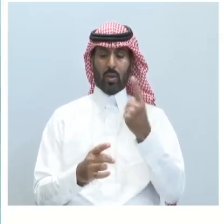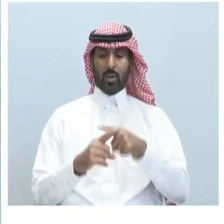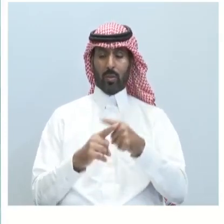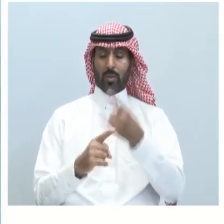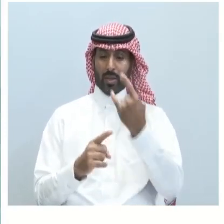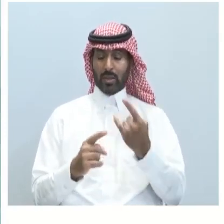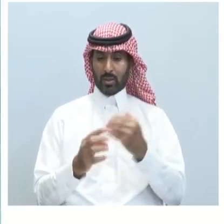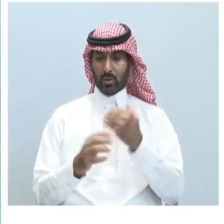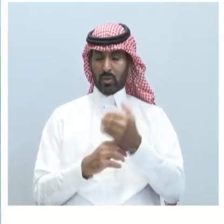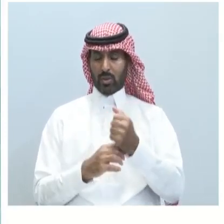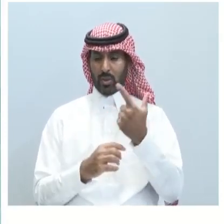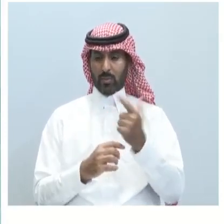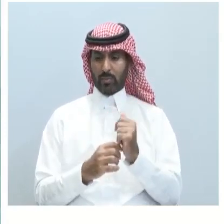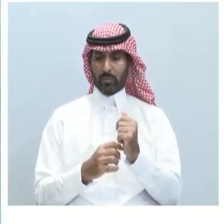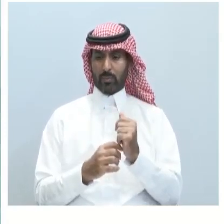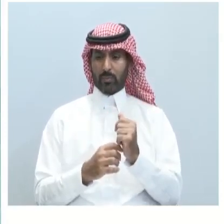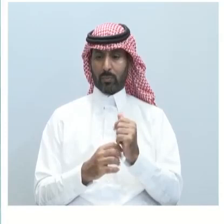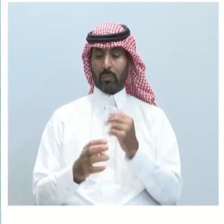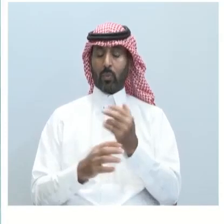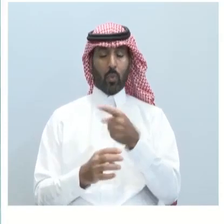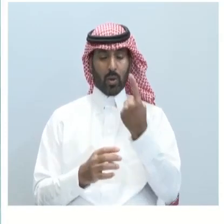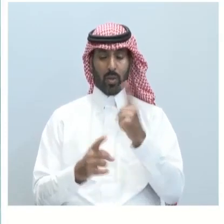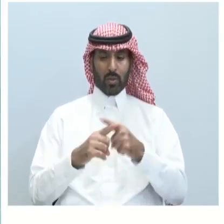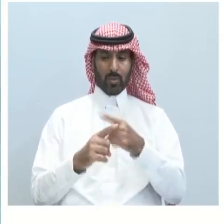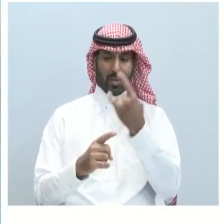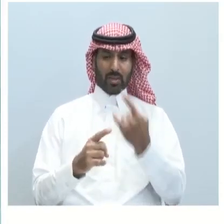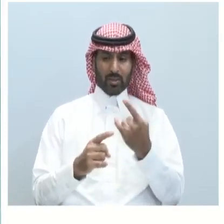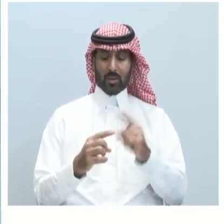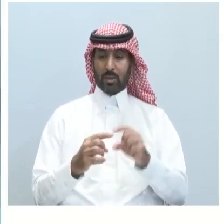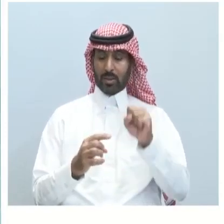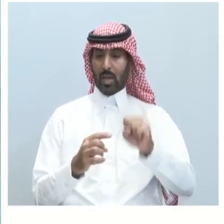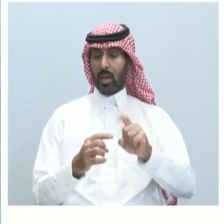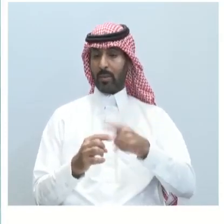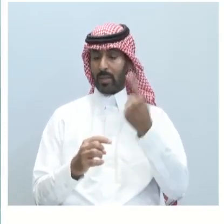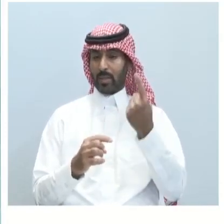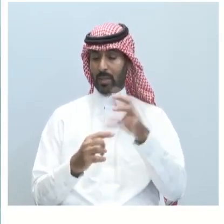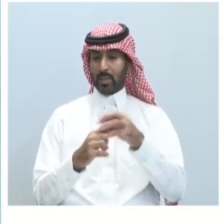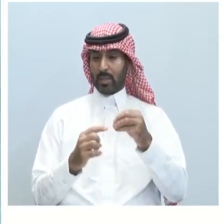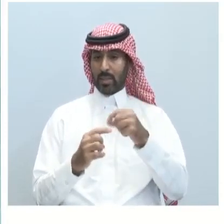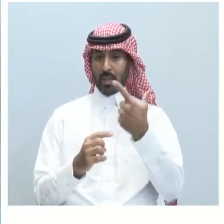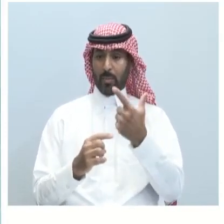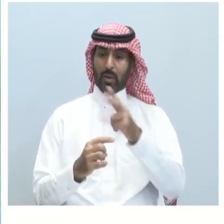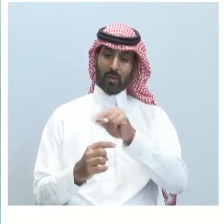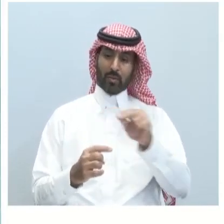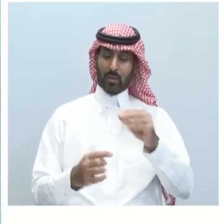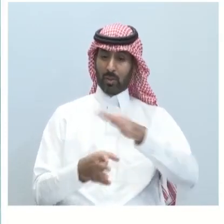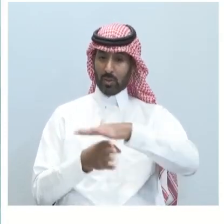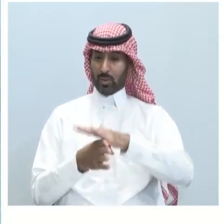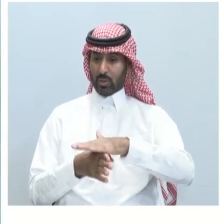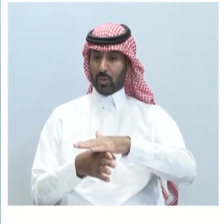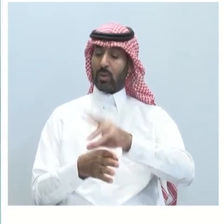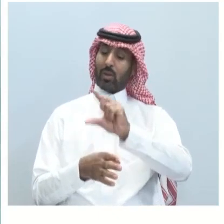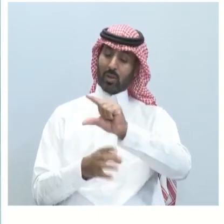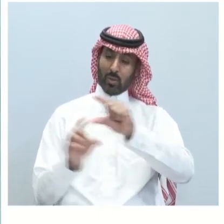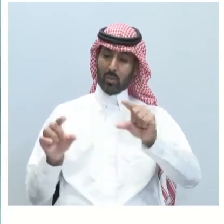سالب سبعه اذا الان واحد ضرب عشره والسالب سبعه وواحد ضرب عشره والسالب سبعه تكون القيمتين متساويتين فبالتالي